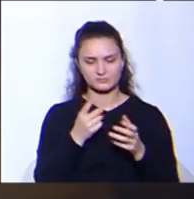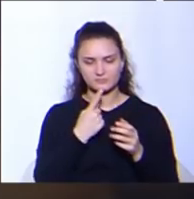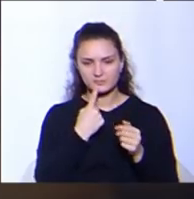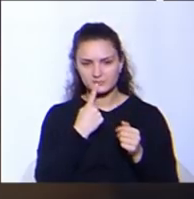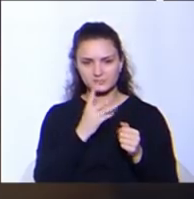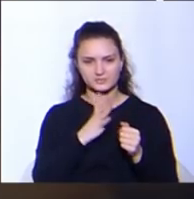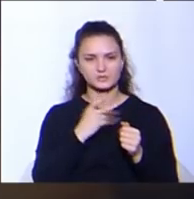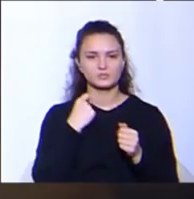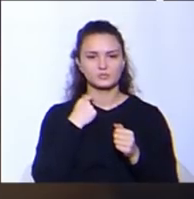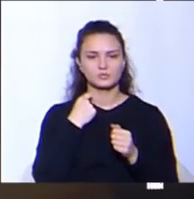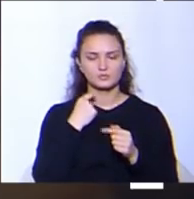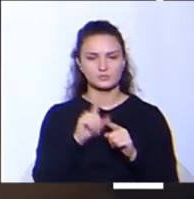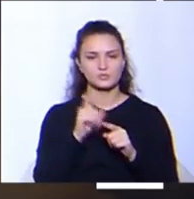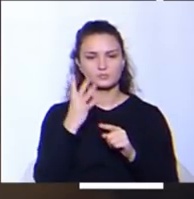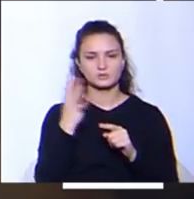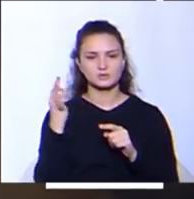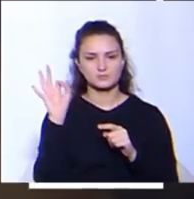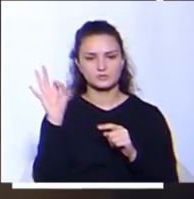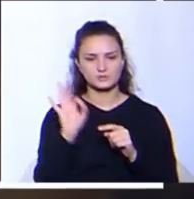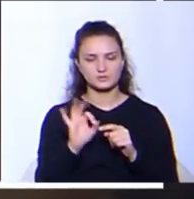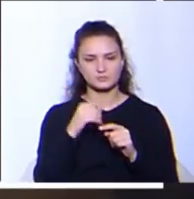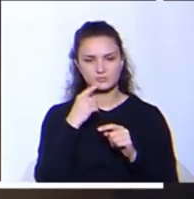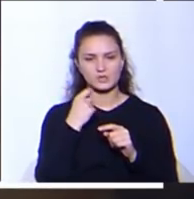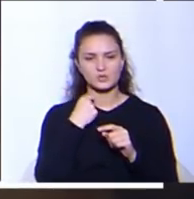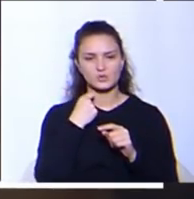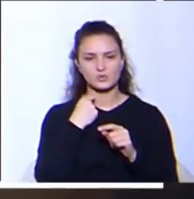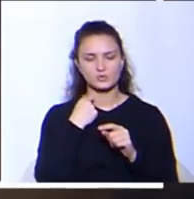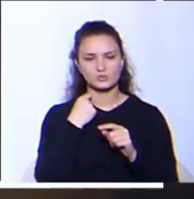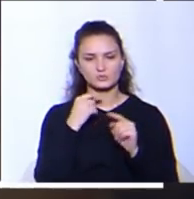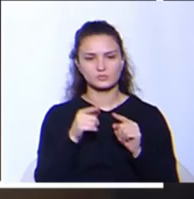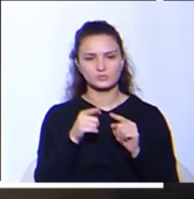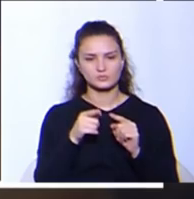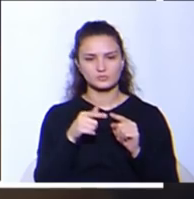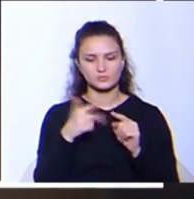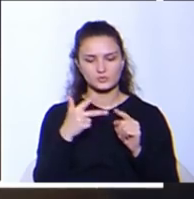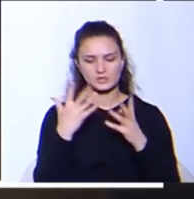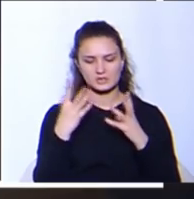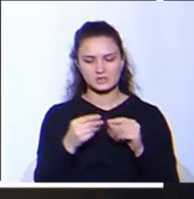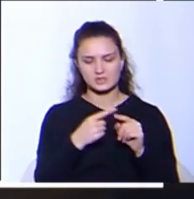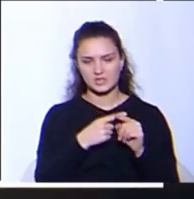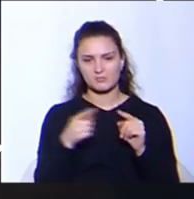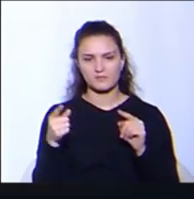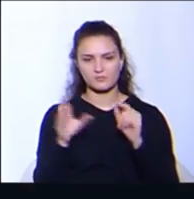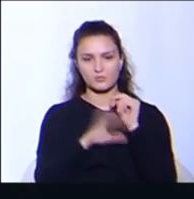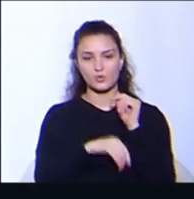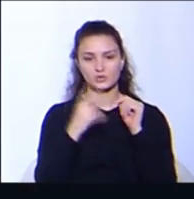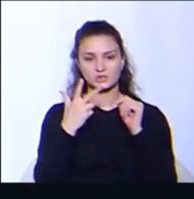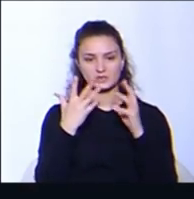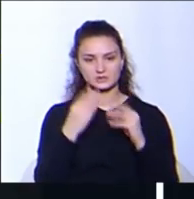ალკოჰოლი. 43%-მა განაცხადა, რომ ალკოჰოლი უკანასკნელი 30 დღის განმავლობაში მიიღო.